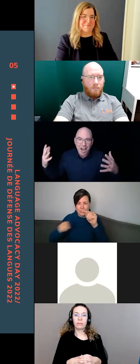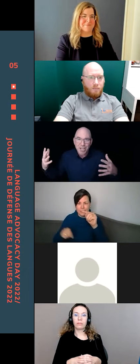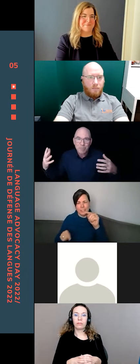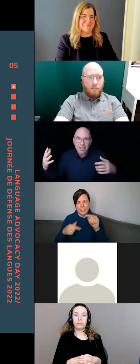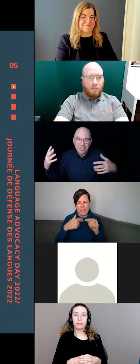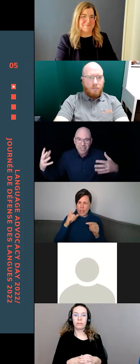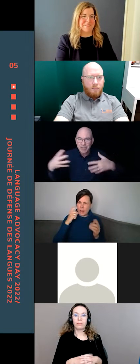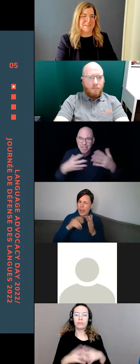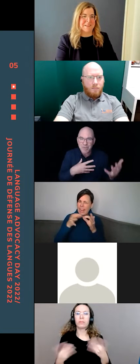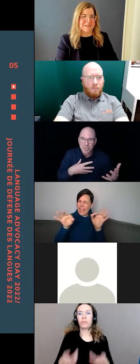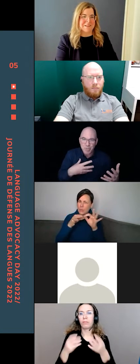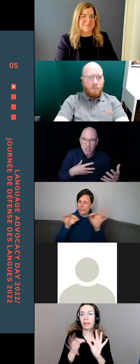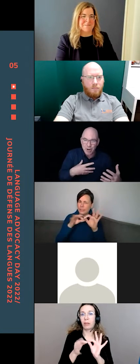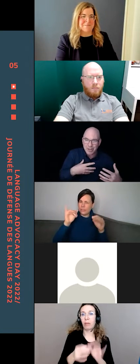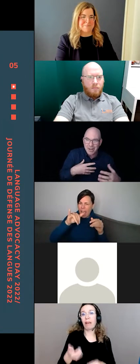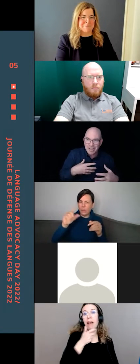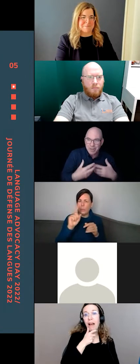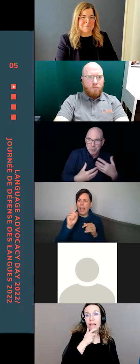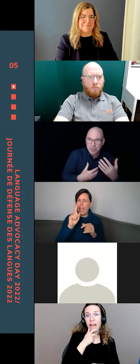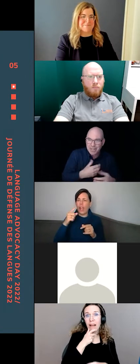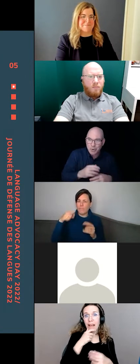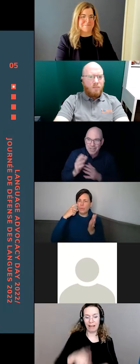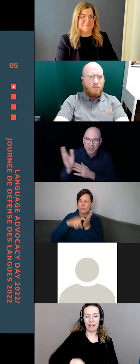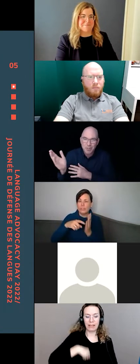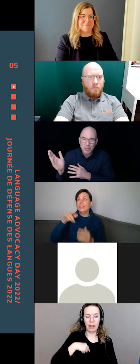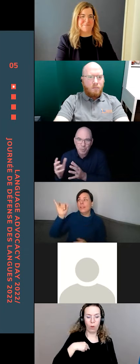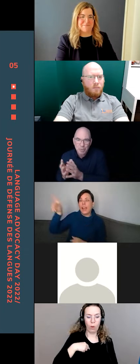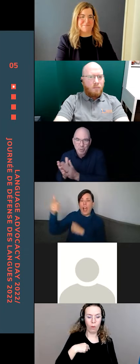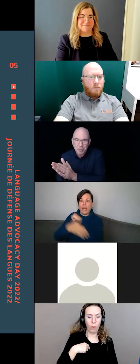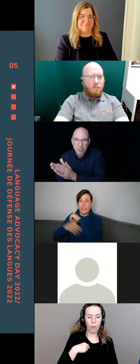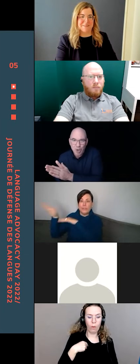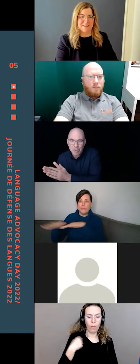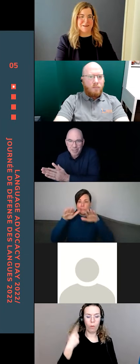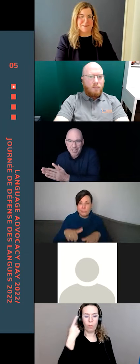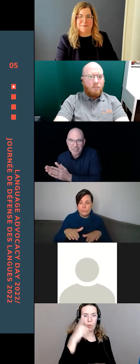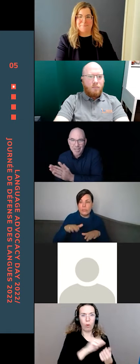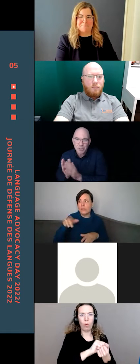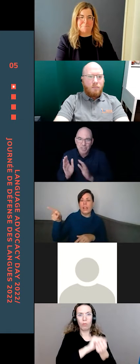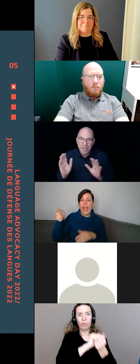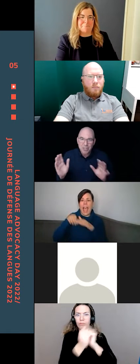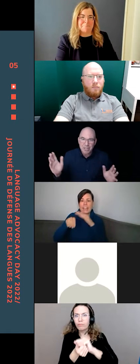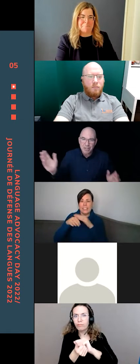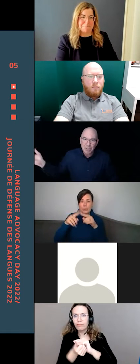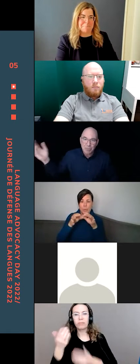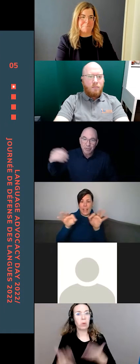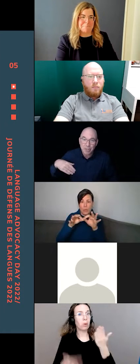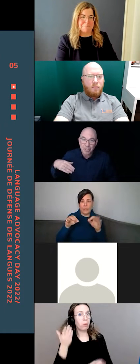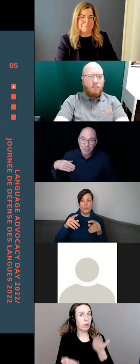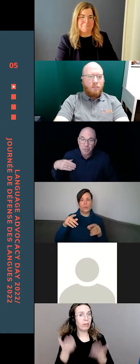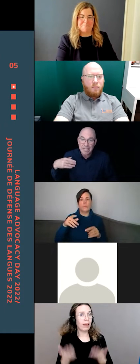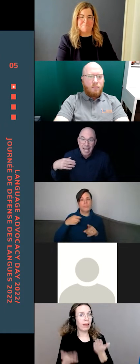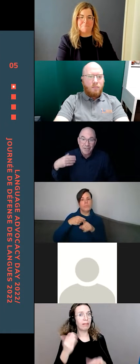you might notice that the English interpreter is taking a long time. Donc, les interprètes anglais, ils prennent du temps à